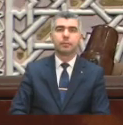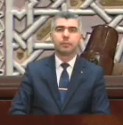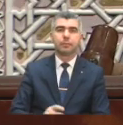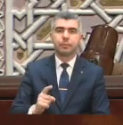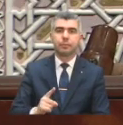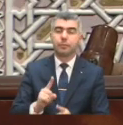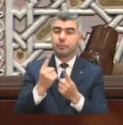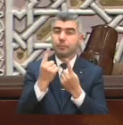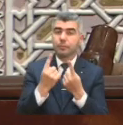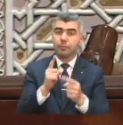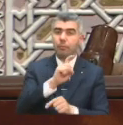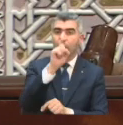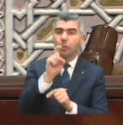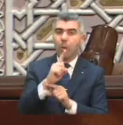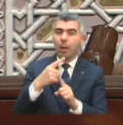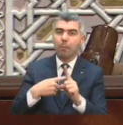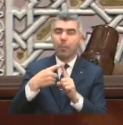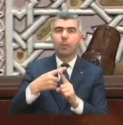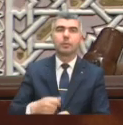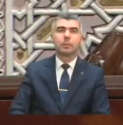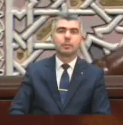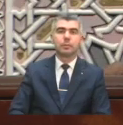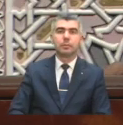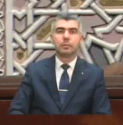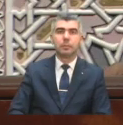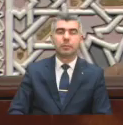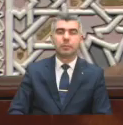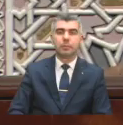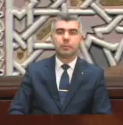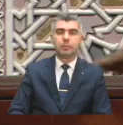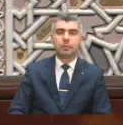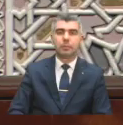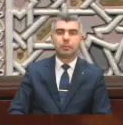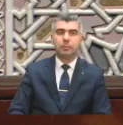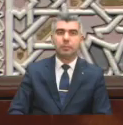تعقيب إضافي؟ إذا